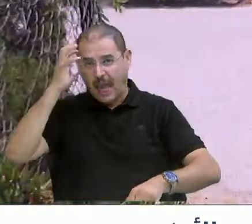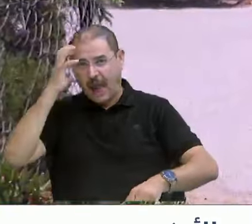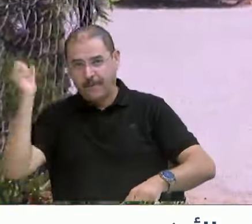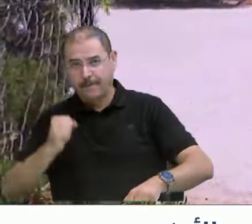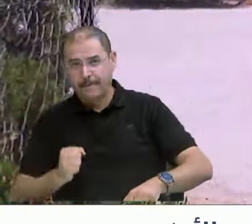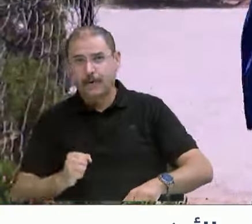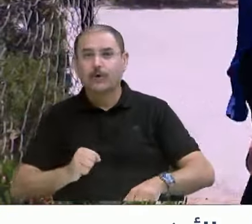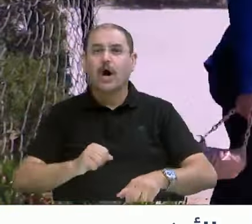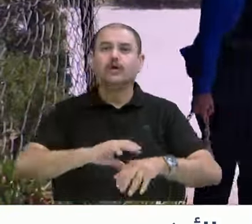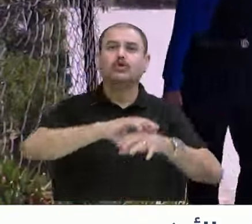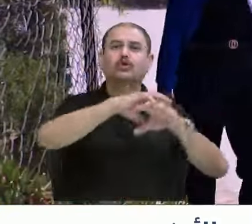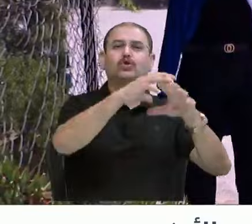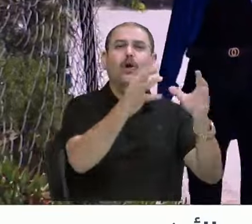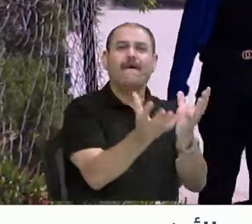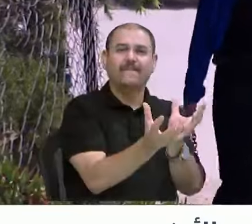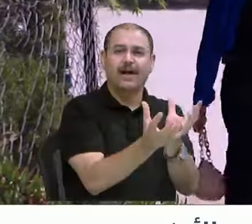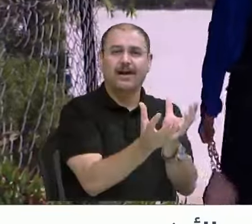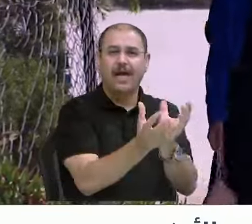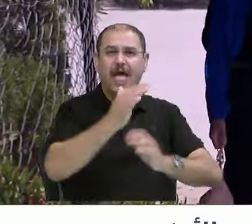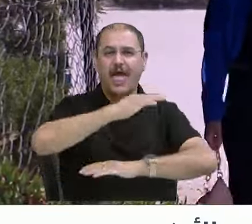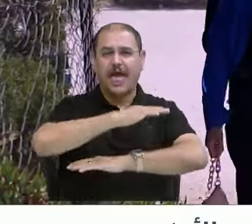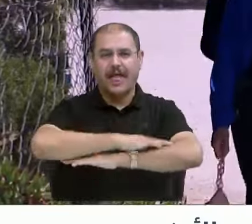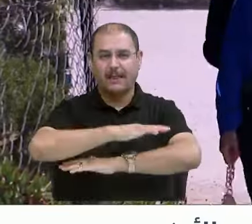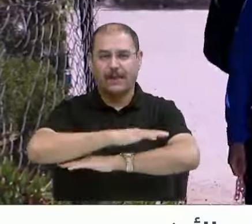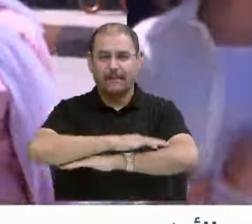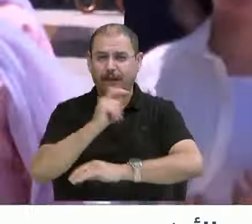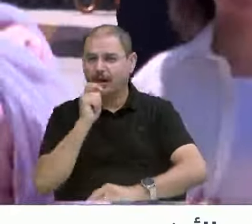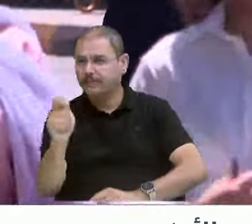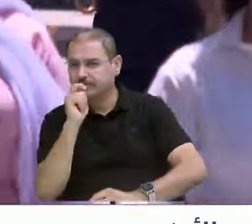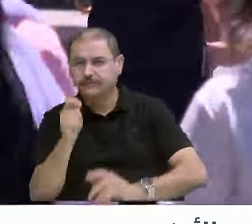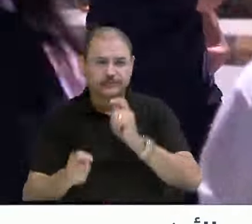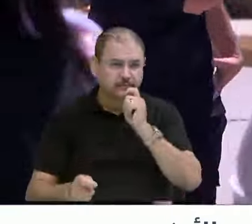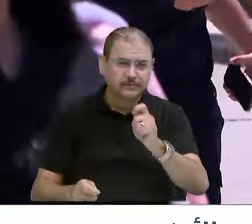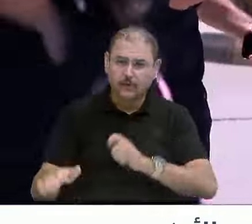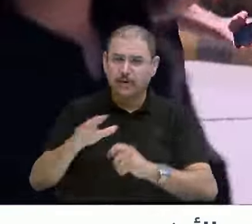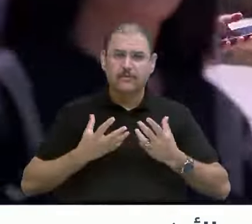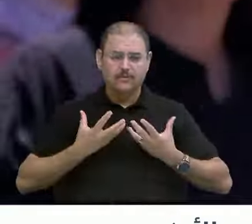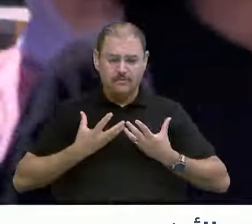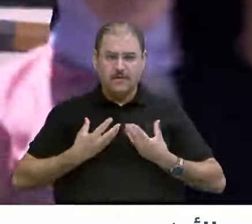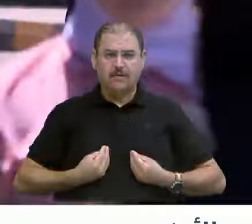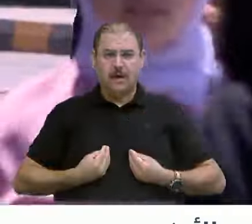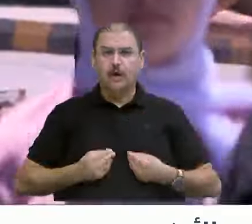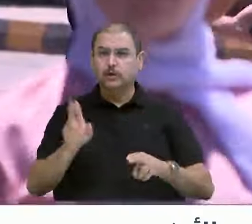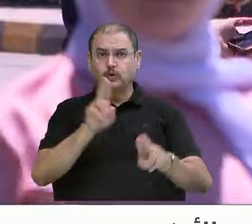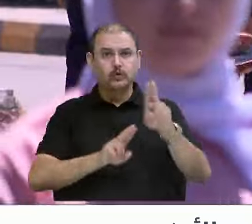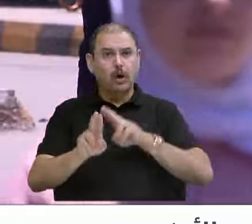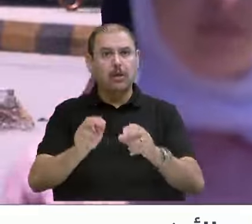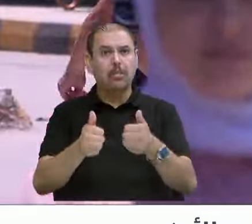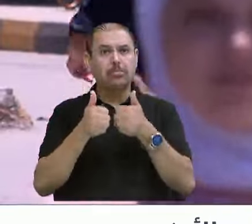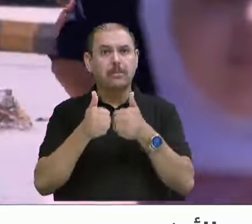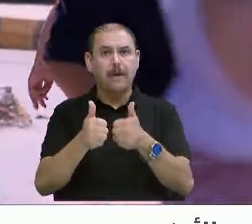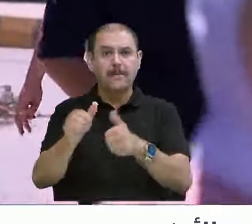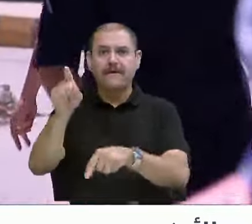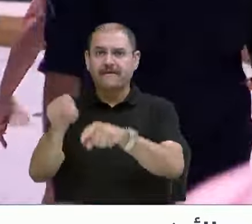للفرع الادبي وابدى الطلبه ارتياحا كبيرا لمستوى الامتحان مؤكدين ان الاسئله كانت سهله وراعت